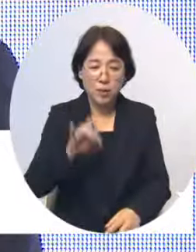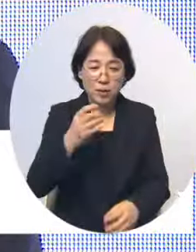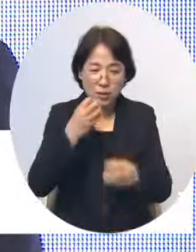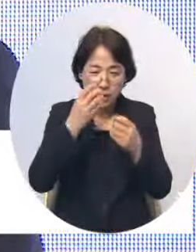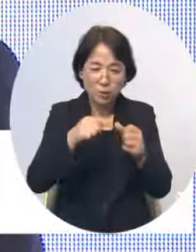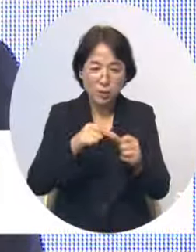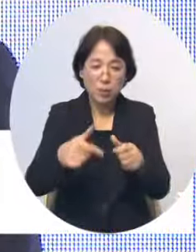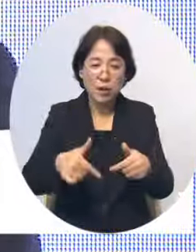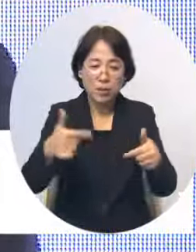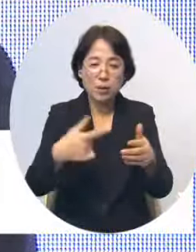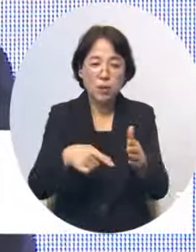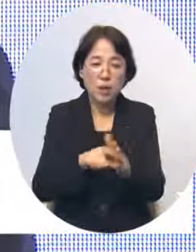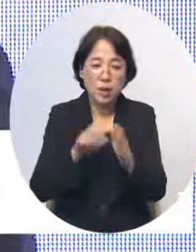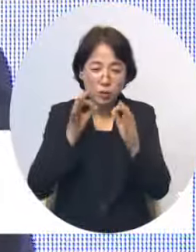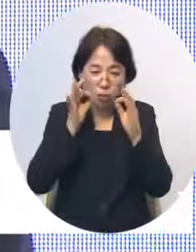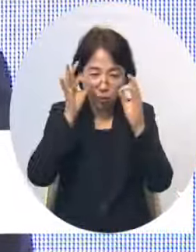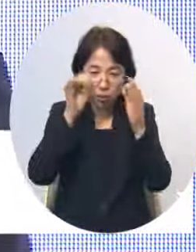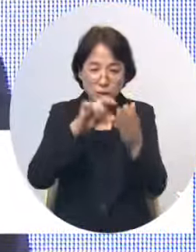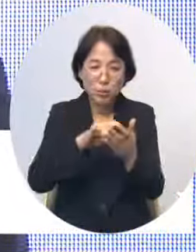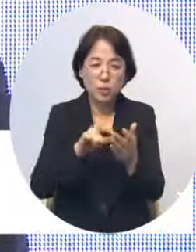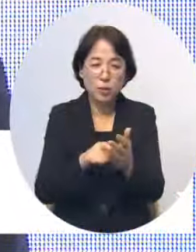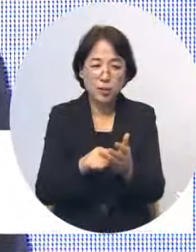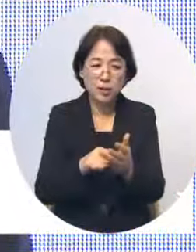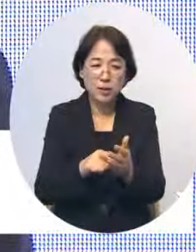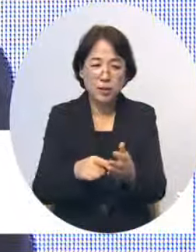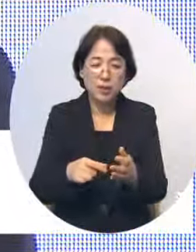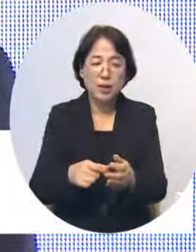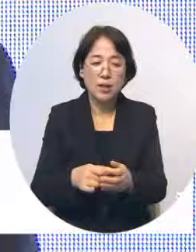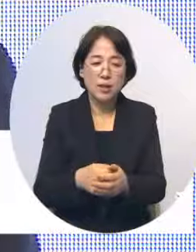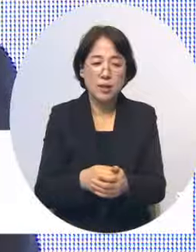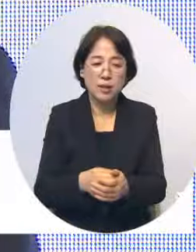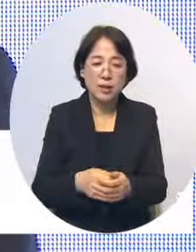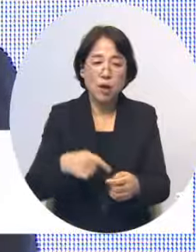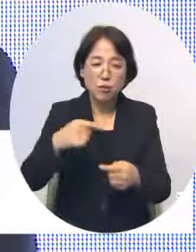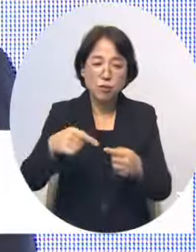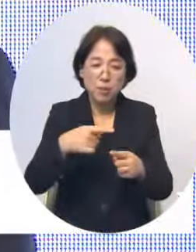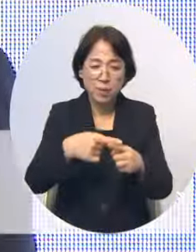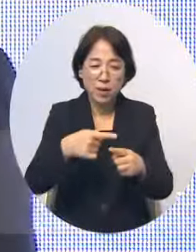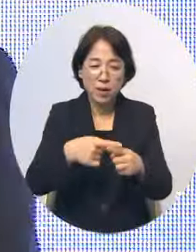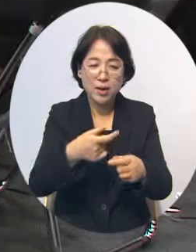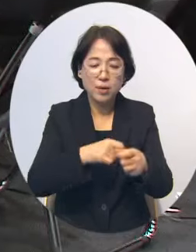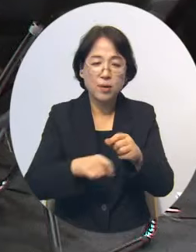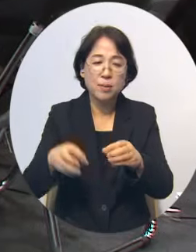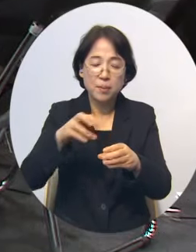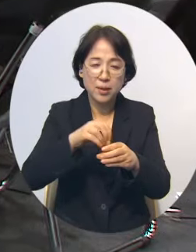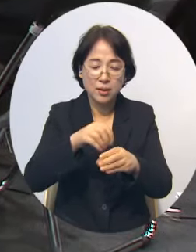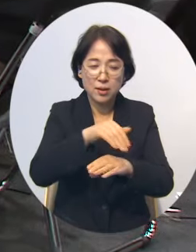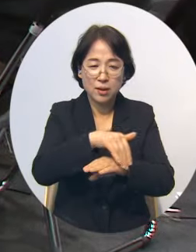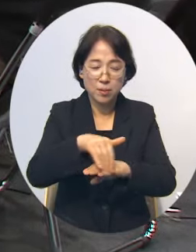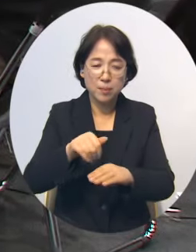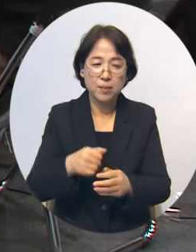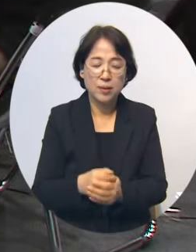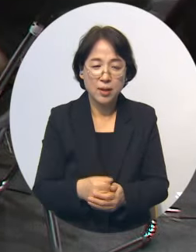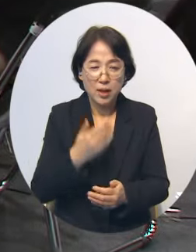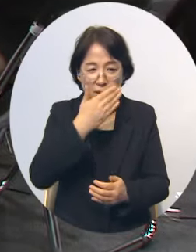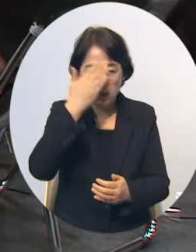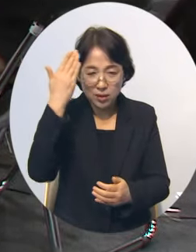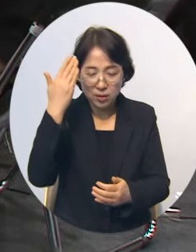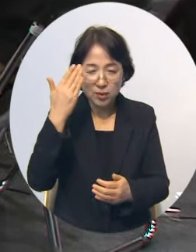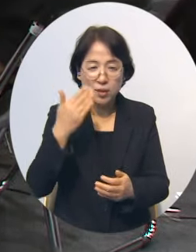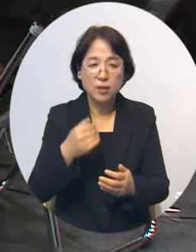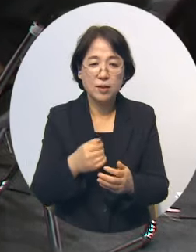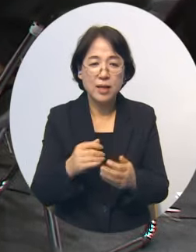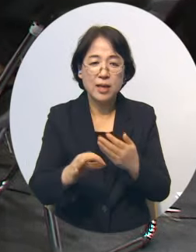확대를 위한 노력의 정도를 경영 평가에 적극 반영할 기획입니다 공공부문 청년인턴은